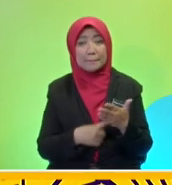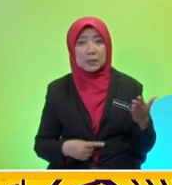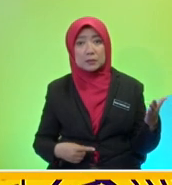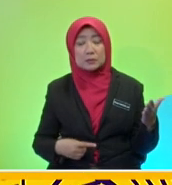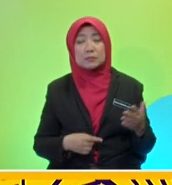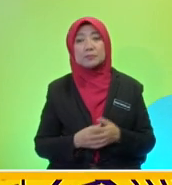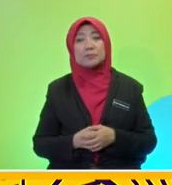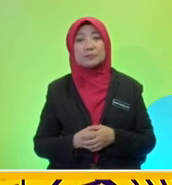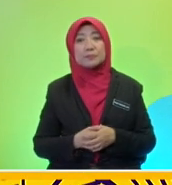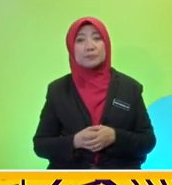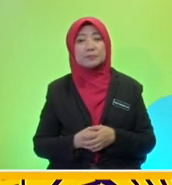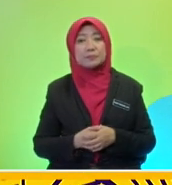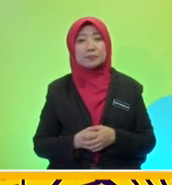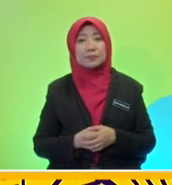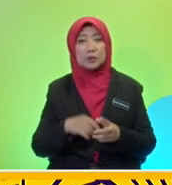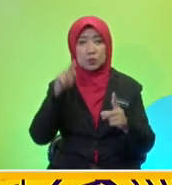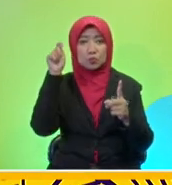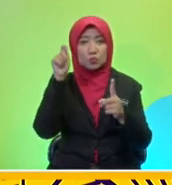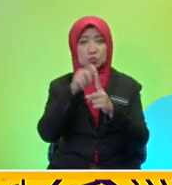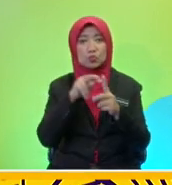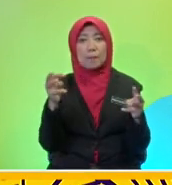tujuan untuk matematika